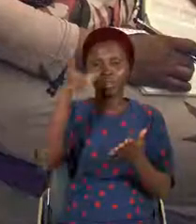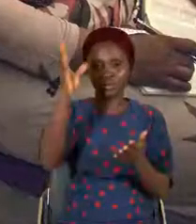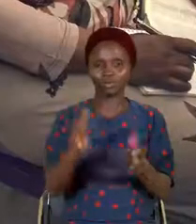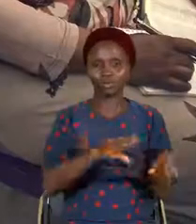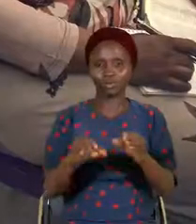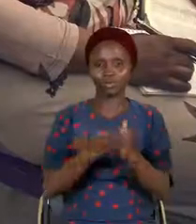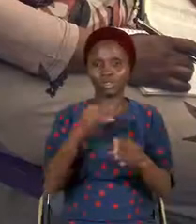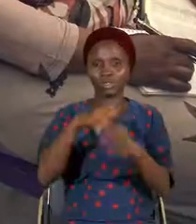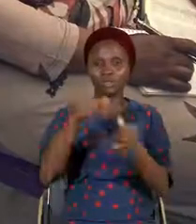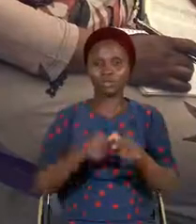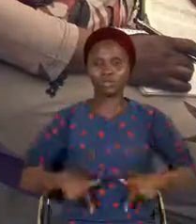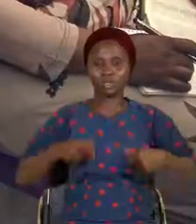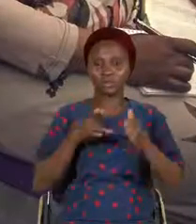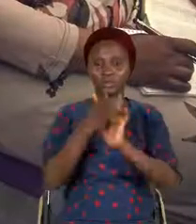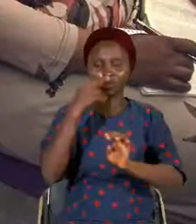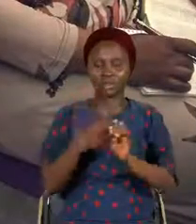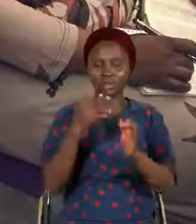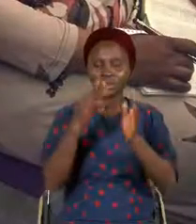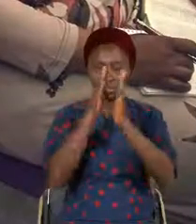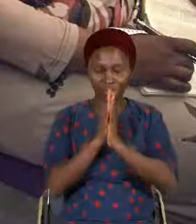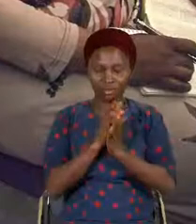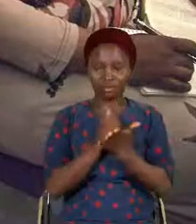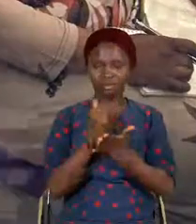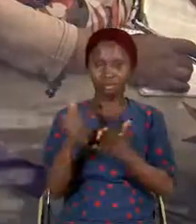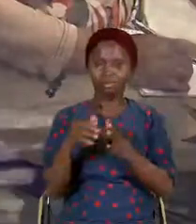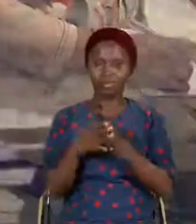Puisse Dieu le faire dans toutes les vies. Qu'en pensez-vous?